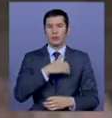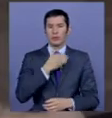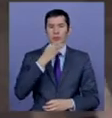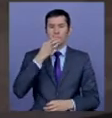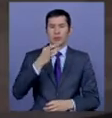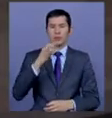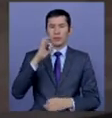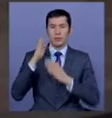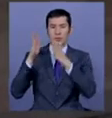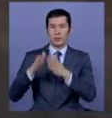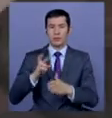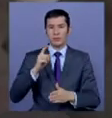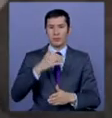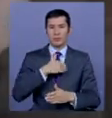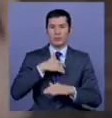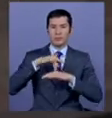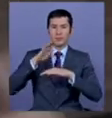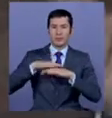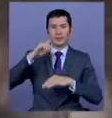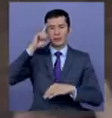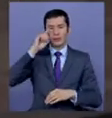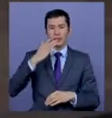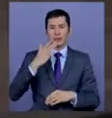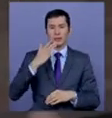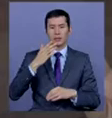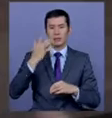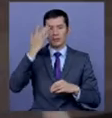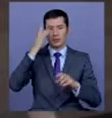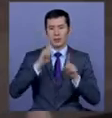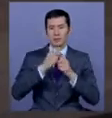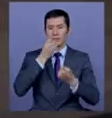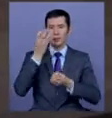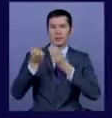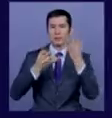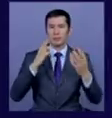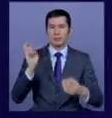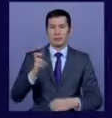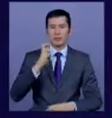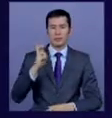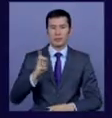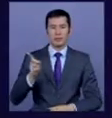сіз туралы бір рет қара перде артында гүл жатқанын әппақ боп.